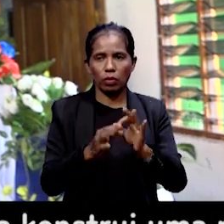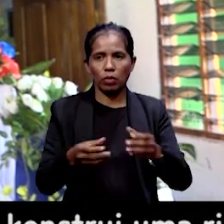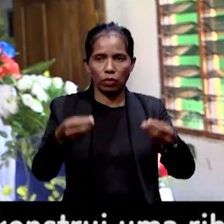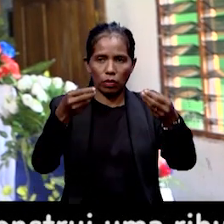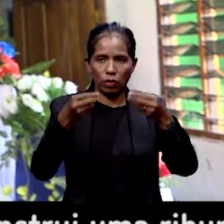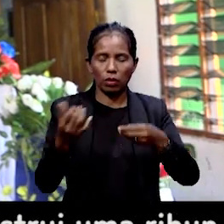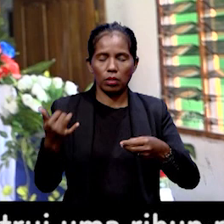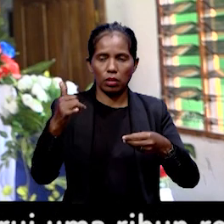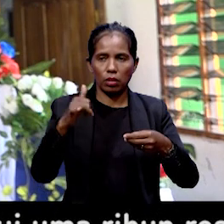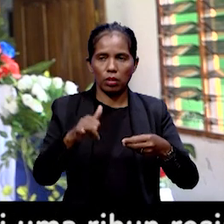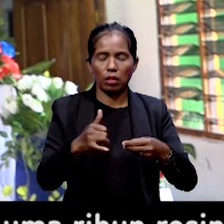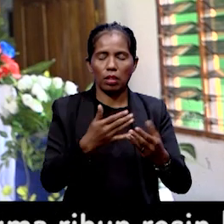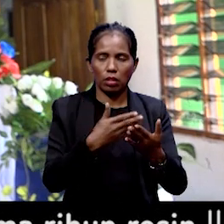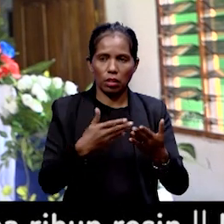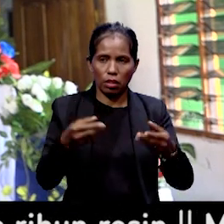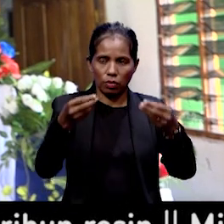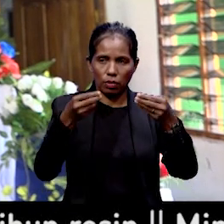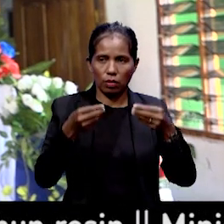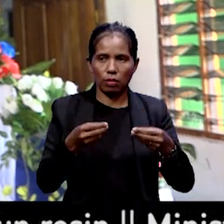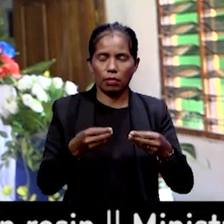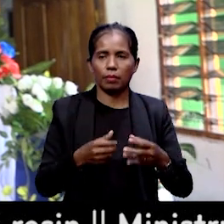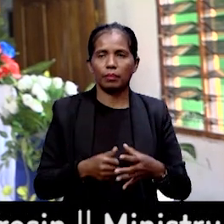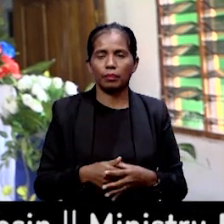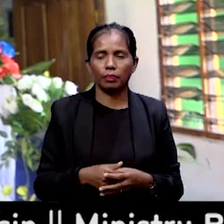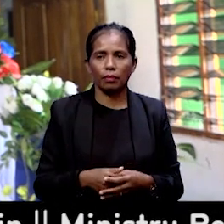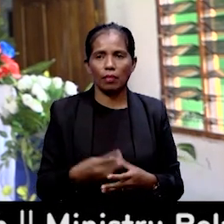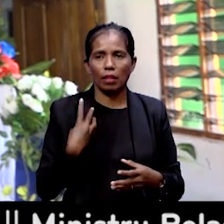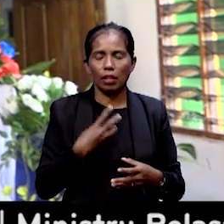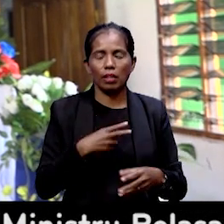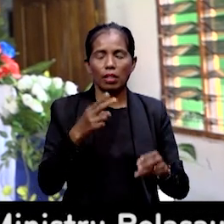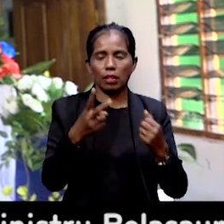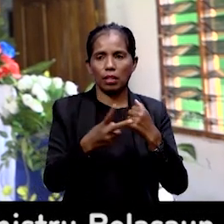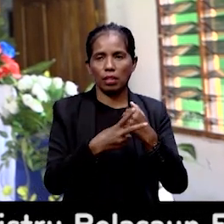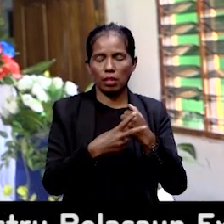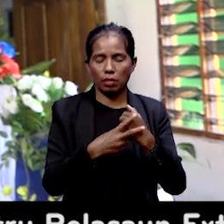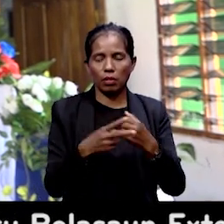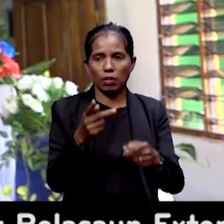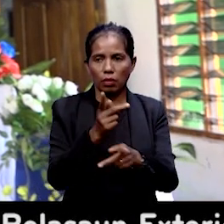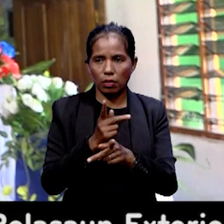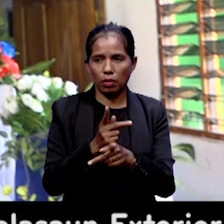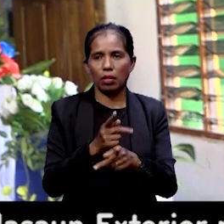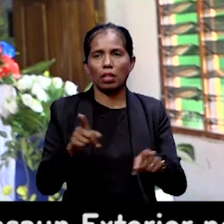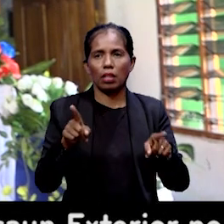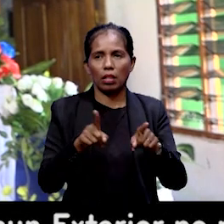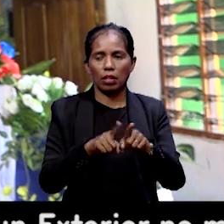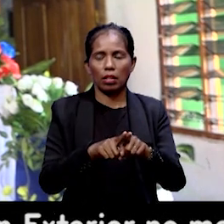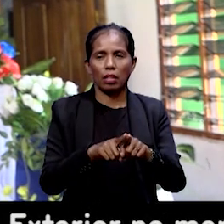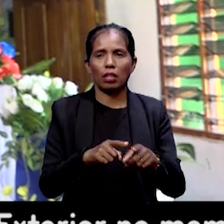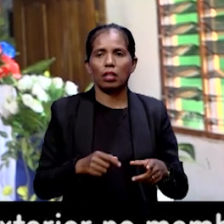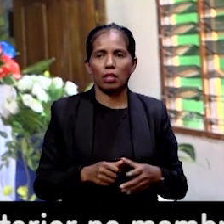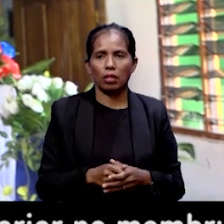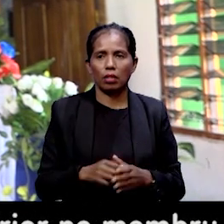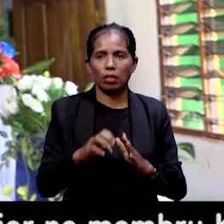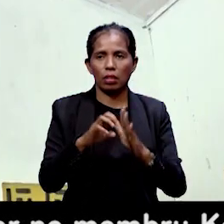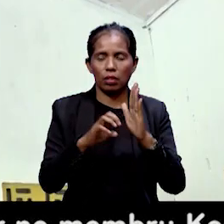ona sering objetos mai iha museu nebe ita serai ita se cuidado anesan objetos